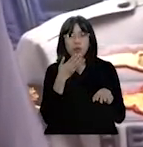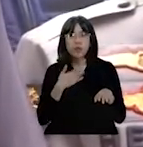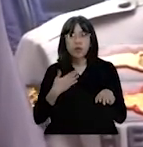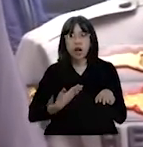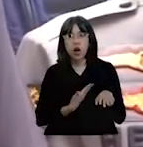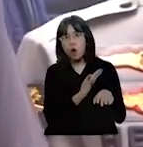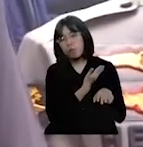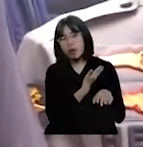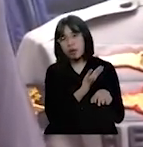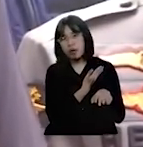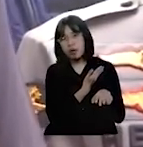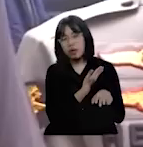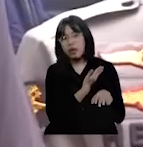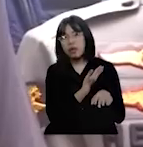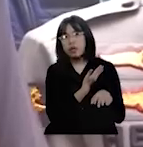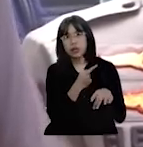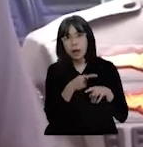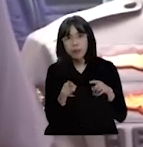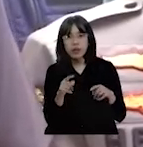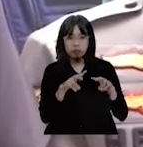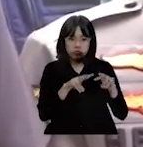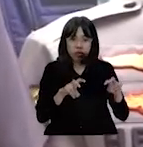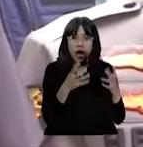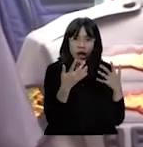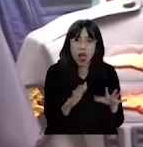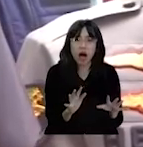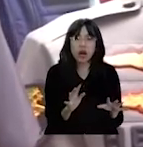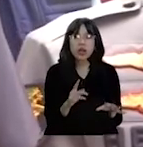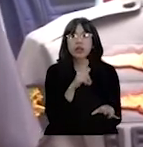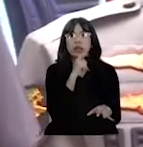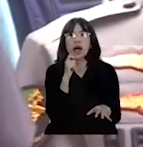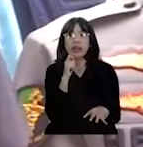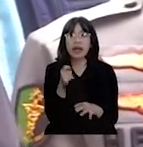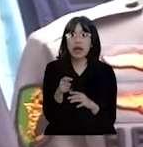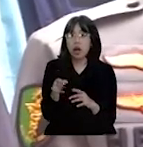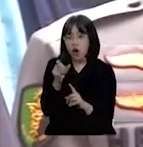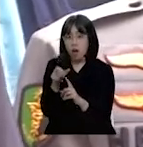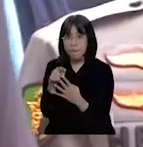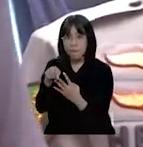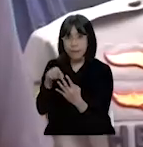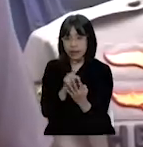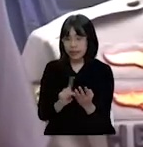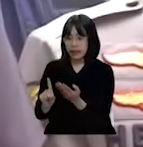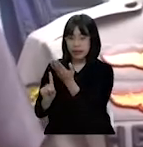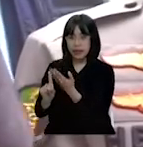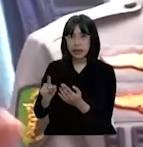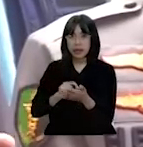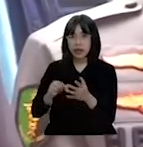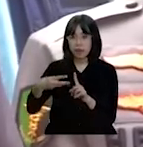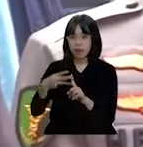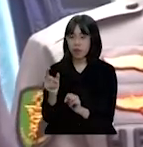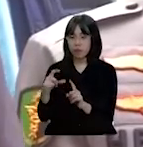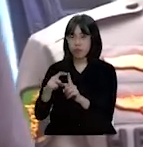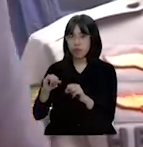milik korban dan ternyata ini memang sudah dijual oleh almarhum Budianto, yang salah satu yang